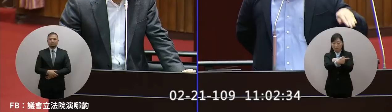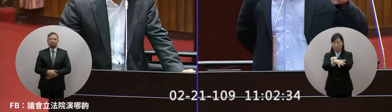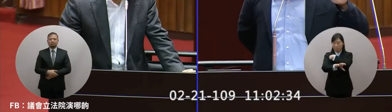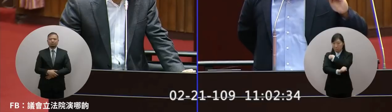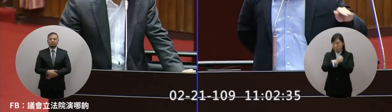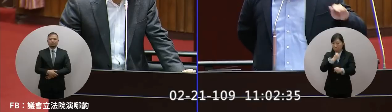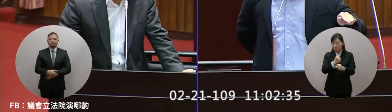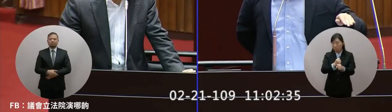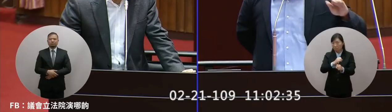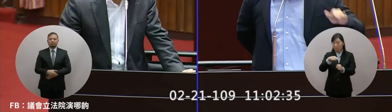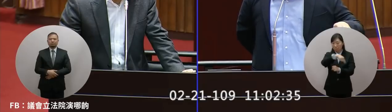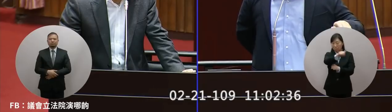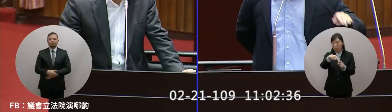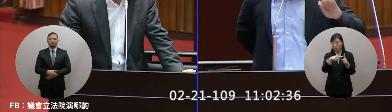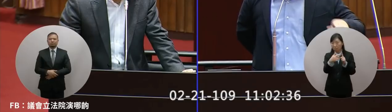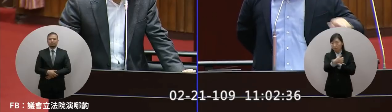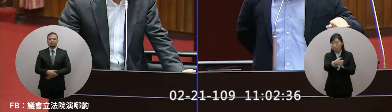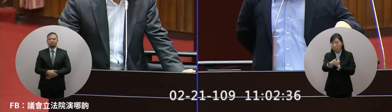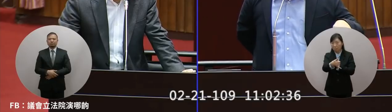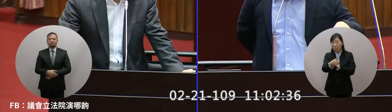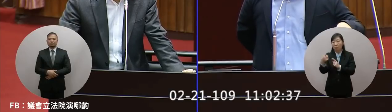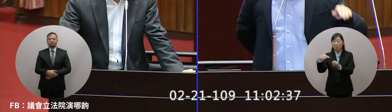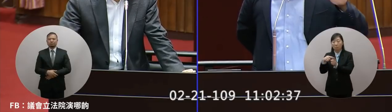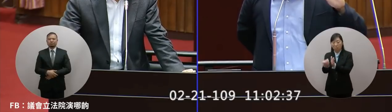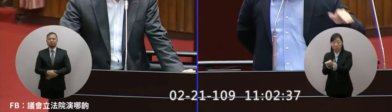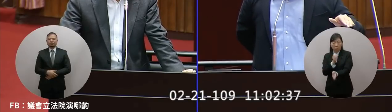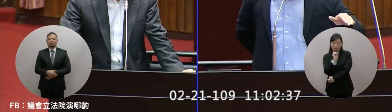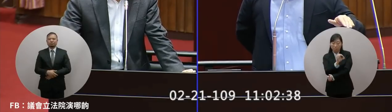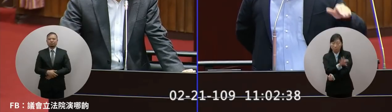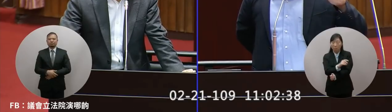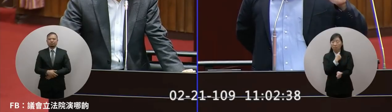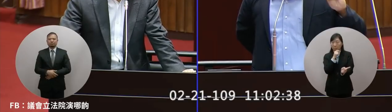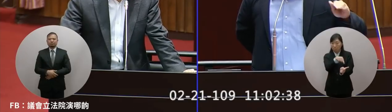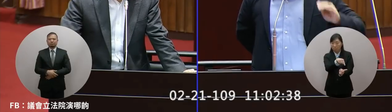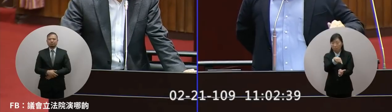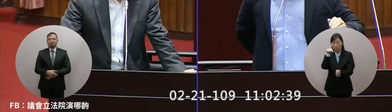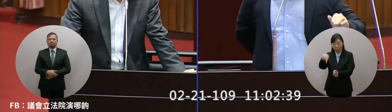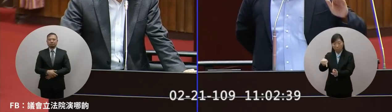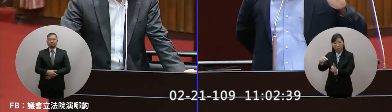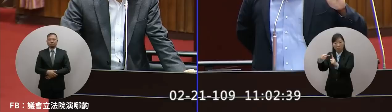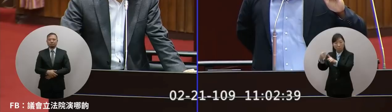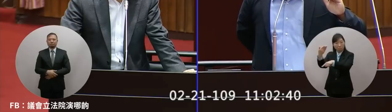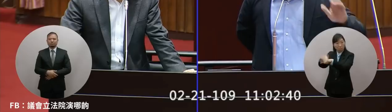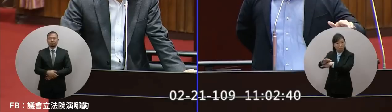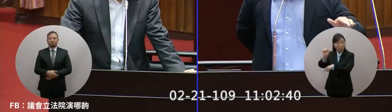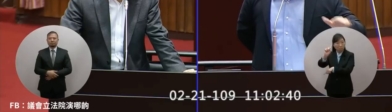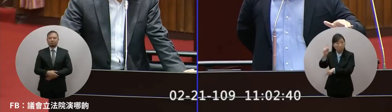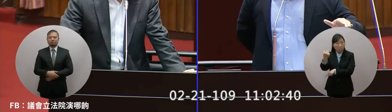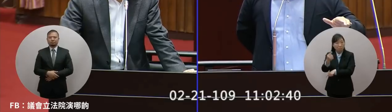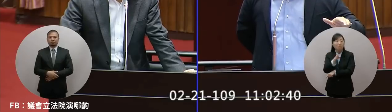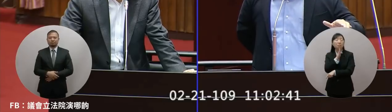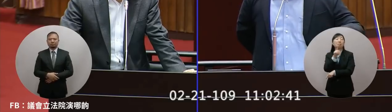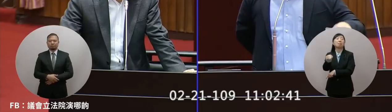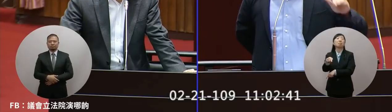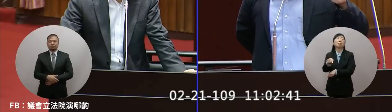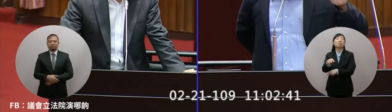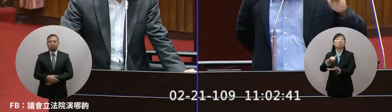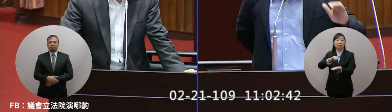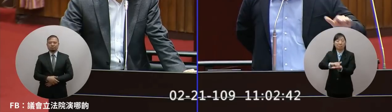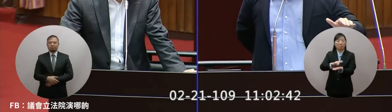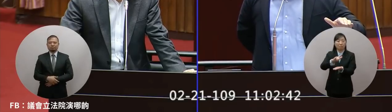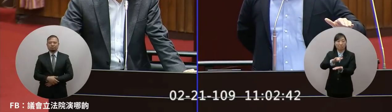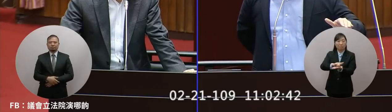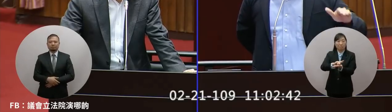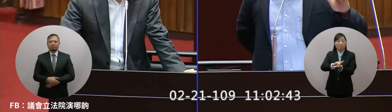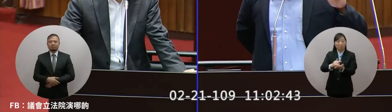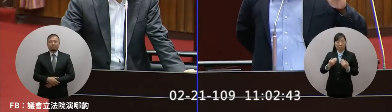呢，哈，这些殡葬的工作人员告知他说，这个是武汉肺炎的这个患者，哈。那